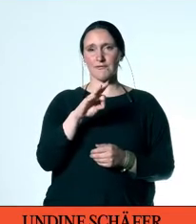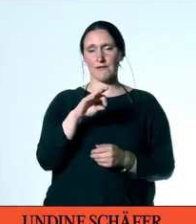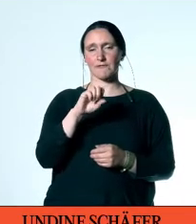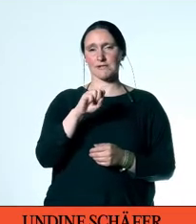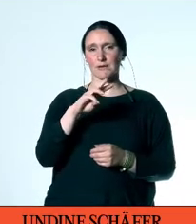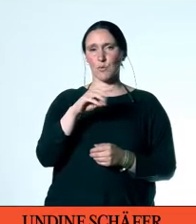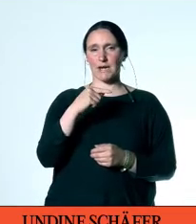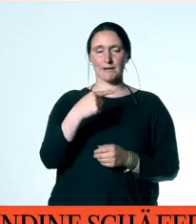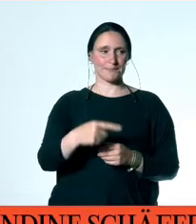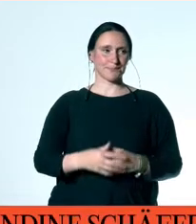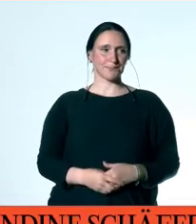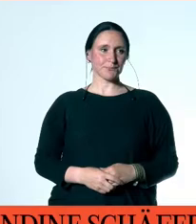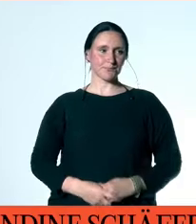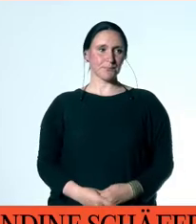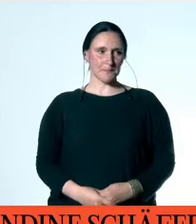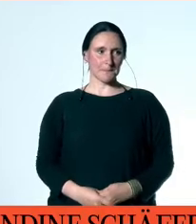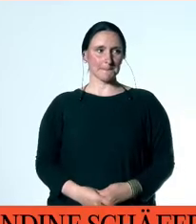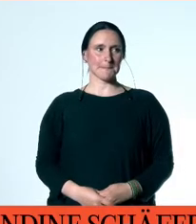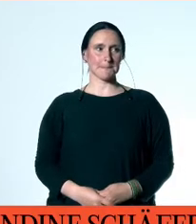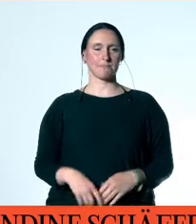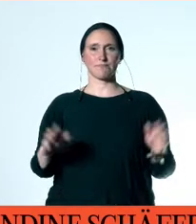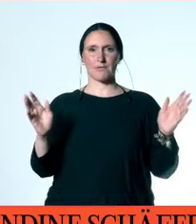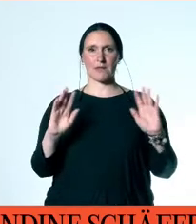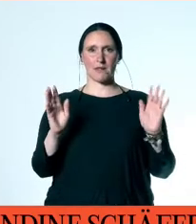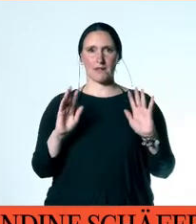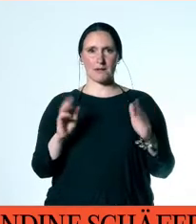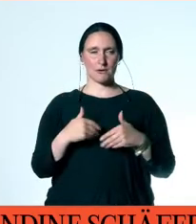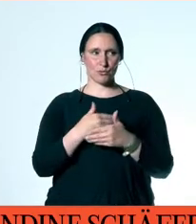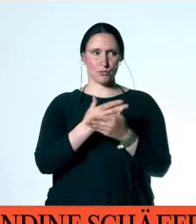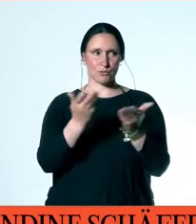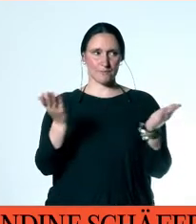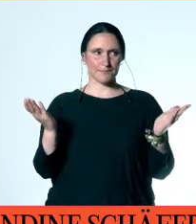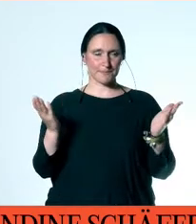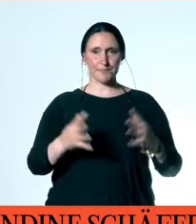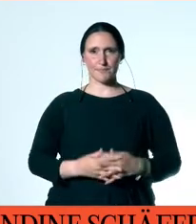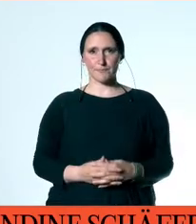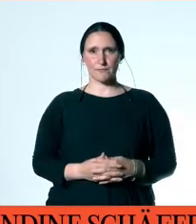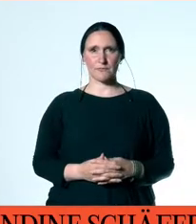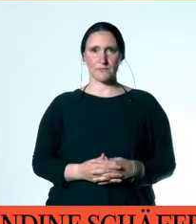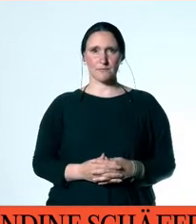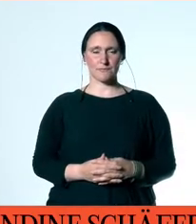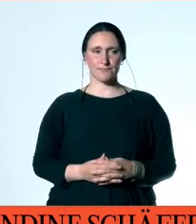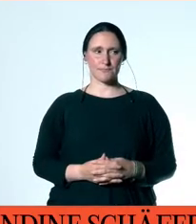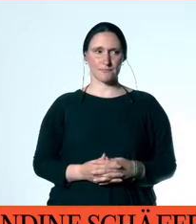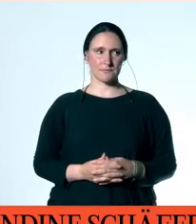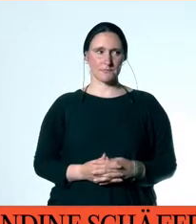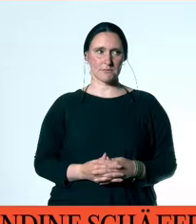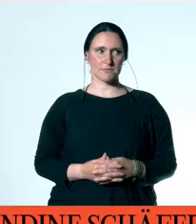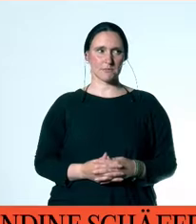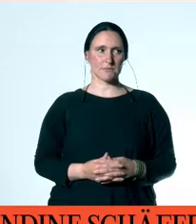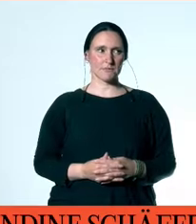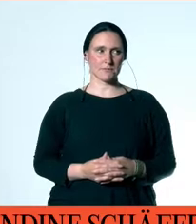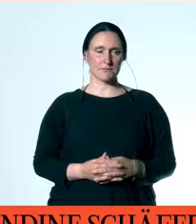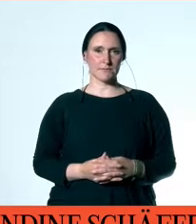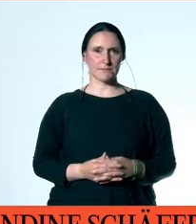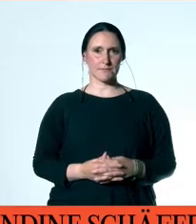Thank you, Kia ora koutou, ko Jamie White te awa hau, ko awa hau te kaikaraki I tēnei